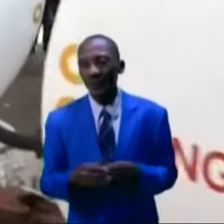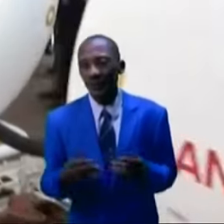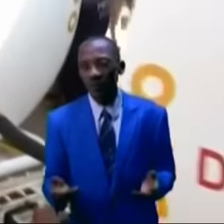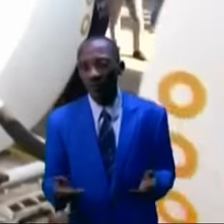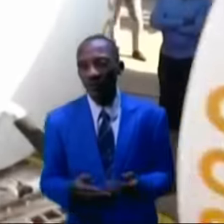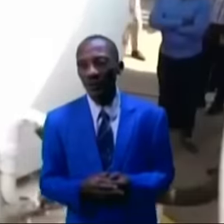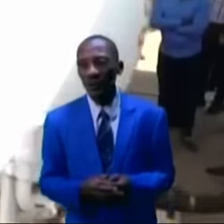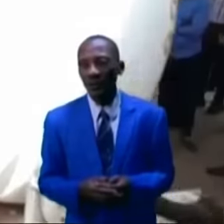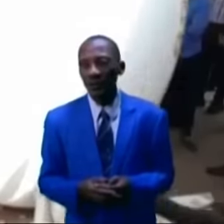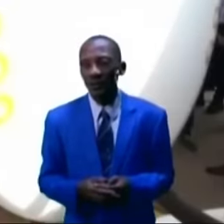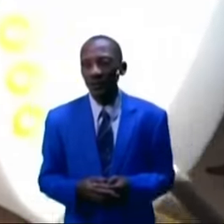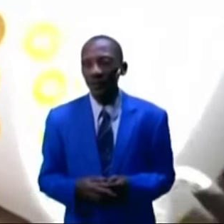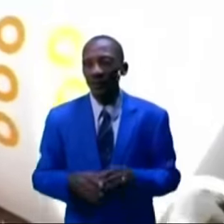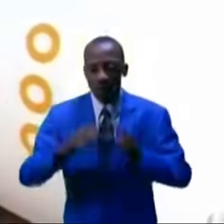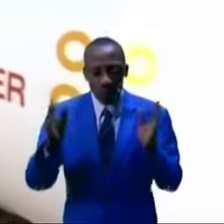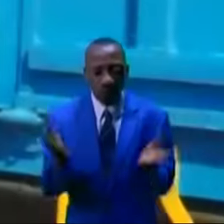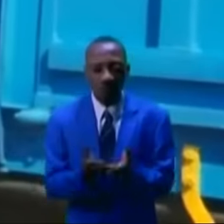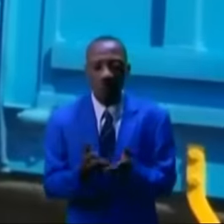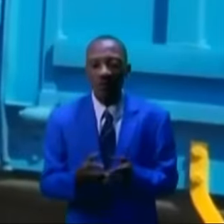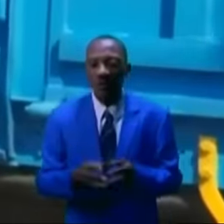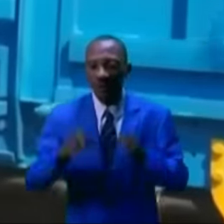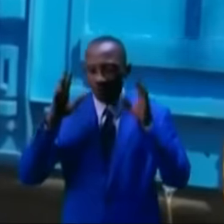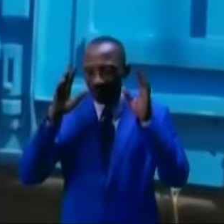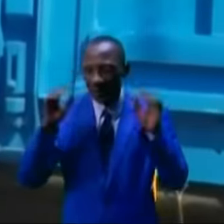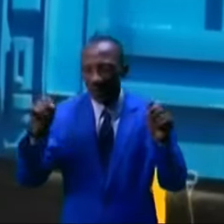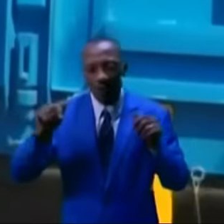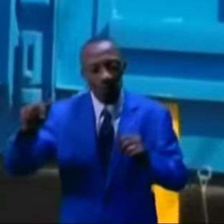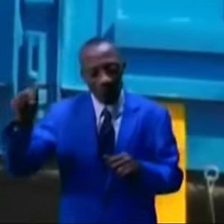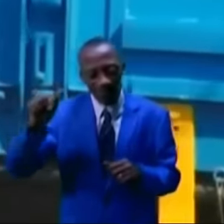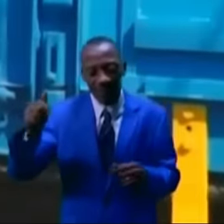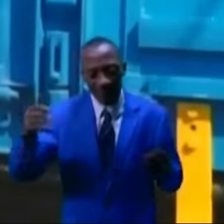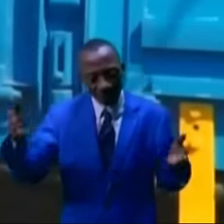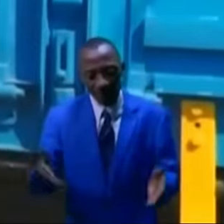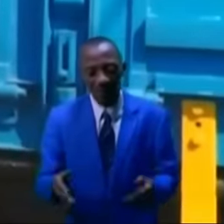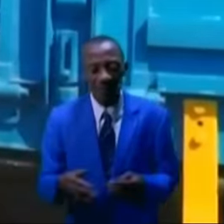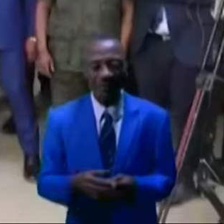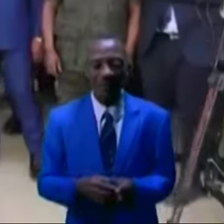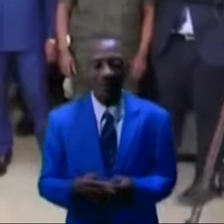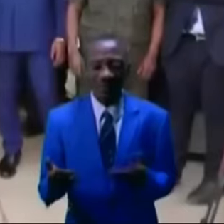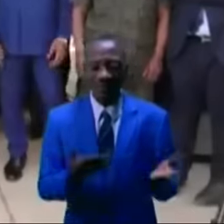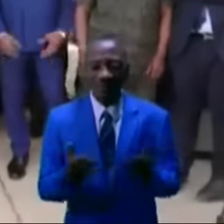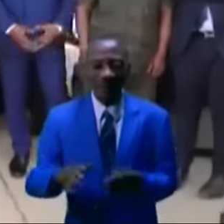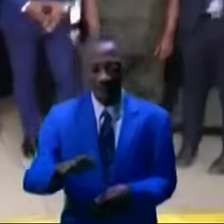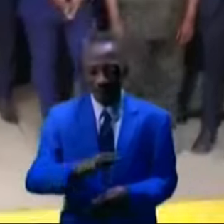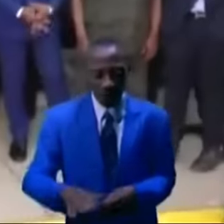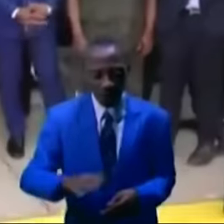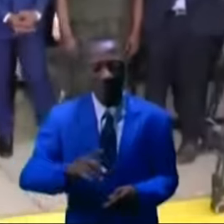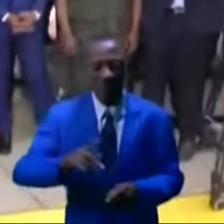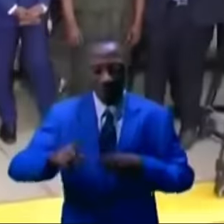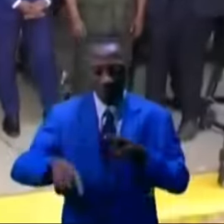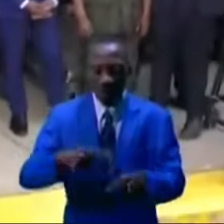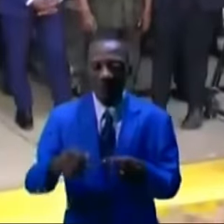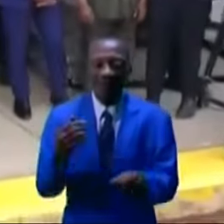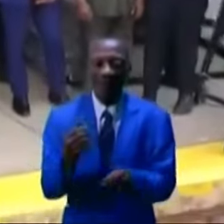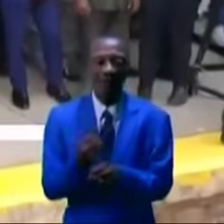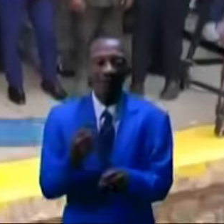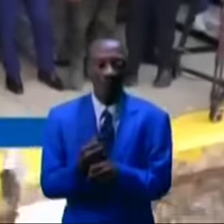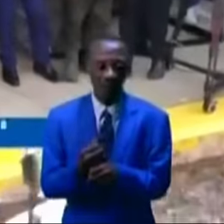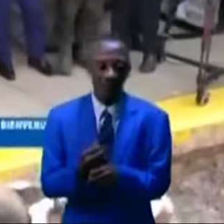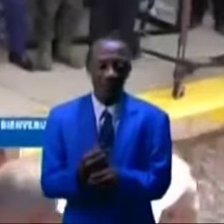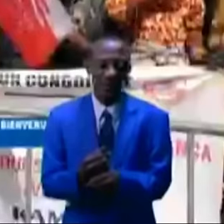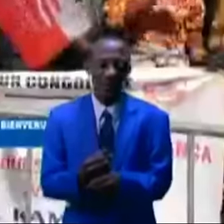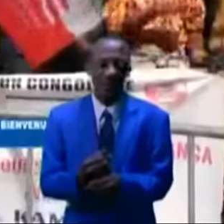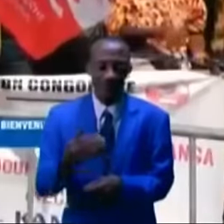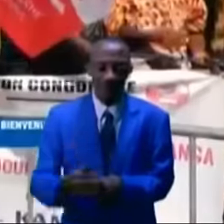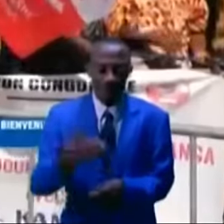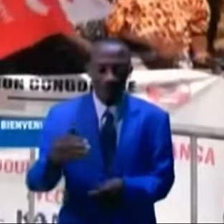cette acquisition ont été données par le service national qui, par ailleurs, s'engage à suivre fidèlement les instructions du commandant suprême